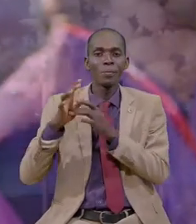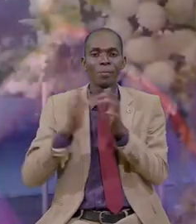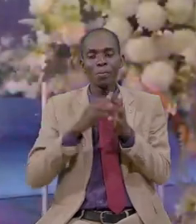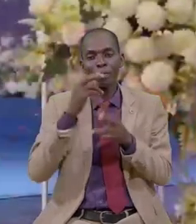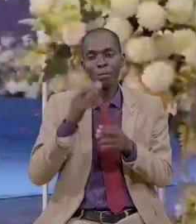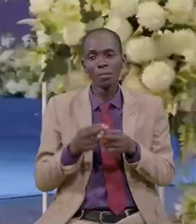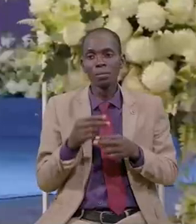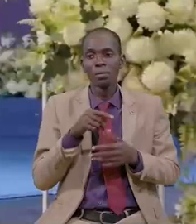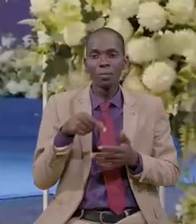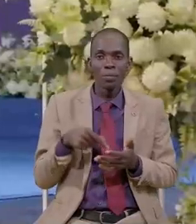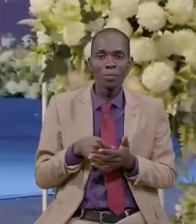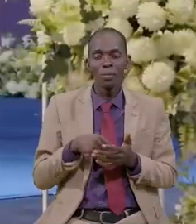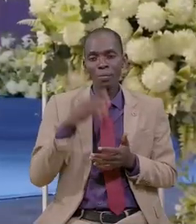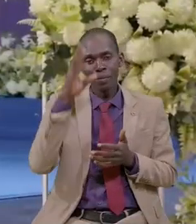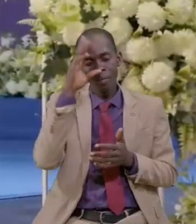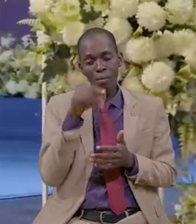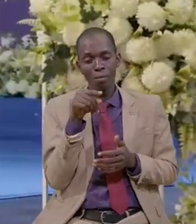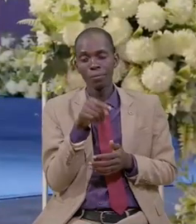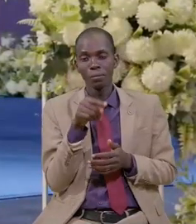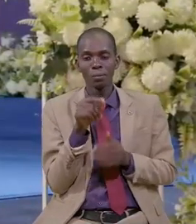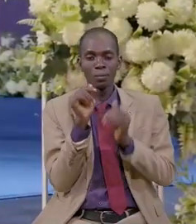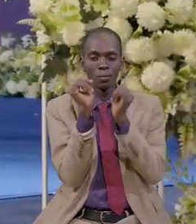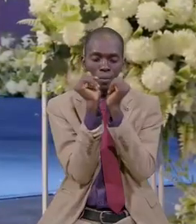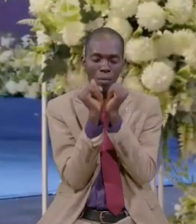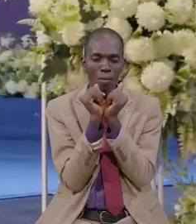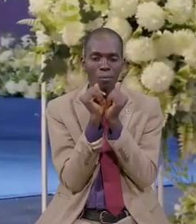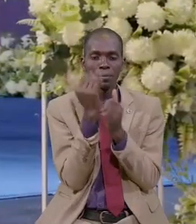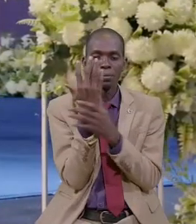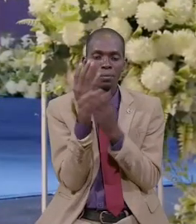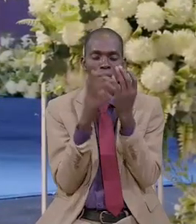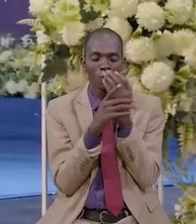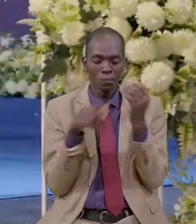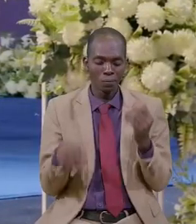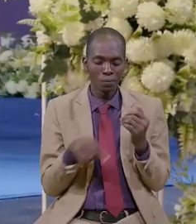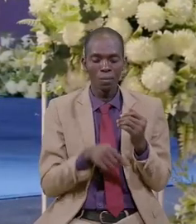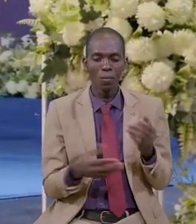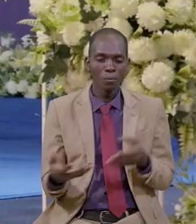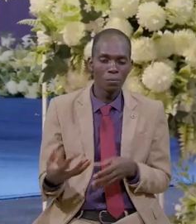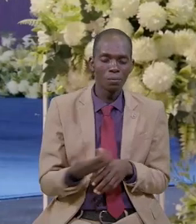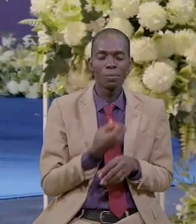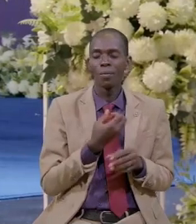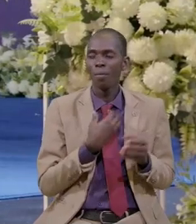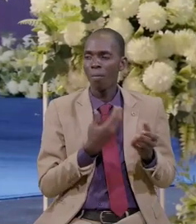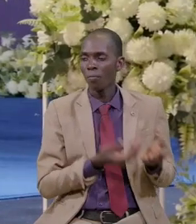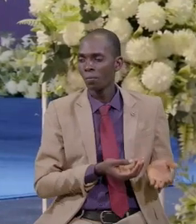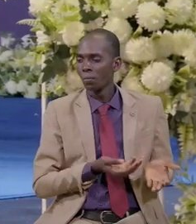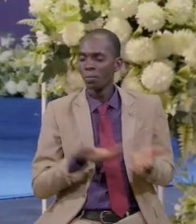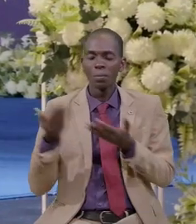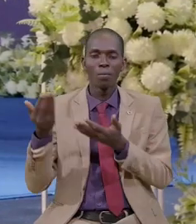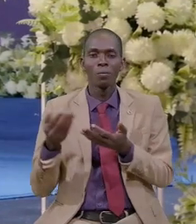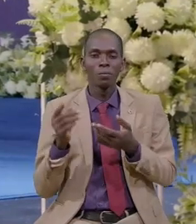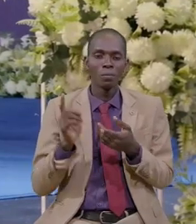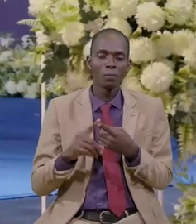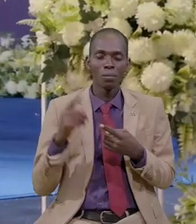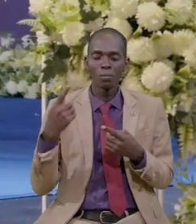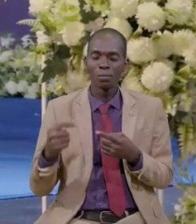homme, liez-le, les mains et les pieds, et jetez-le dans les ténèbres du dehors,